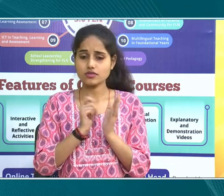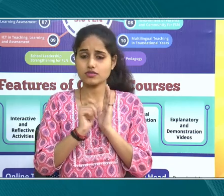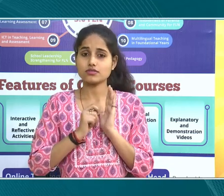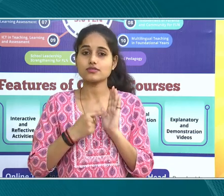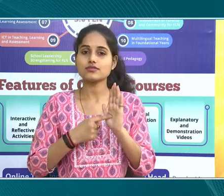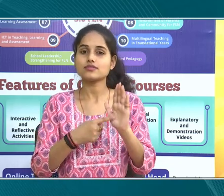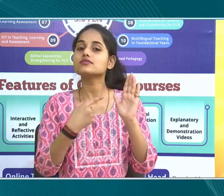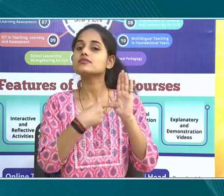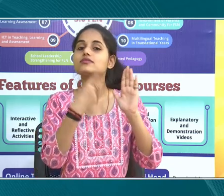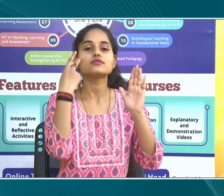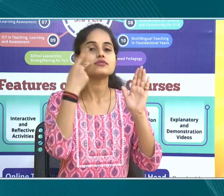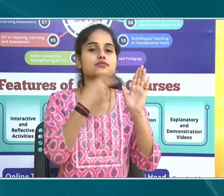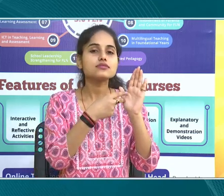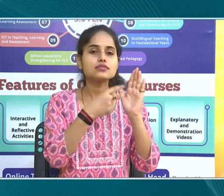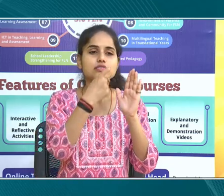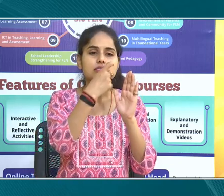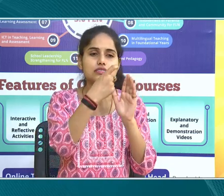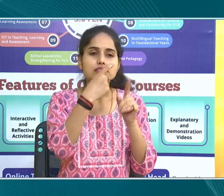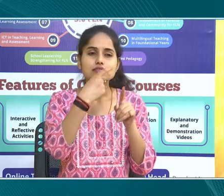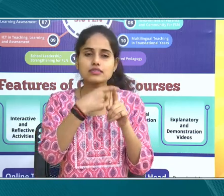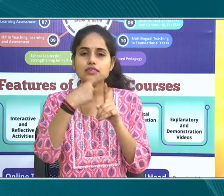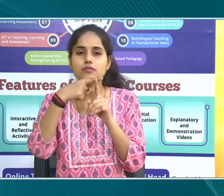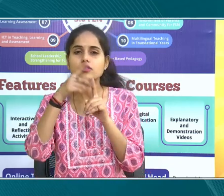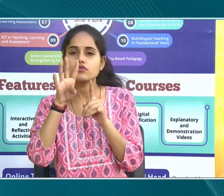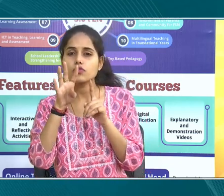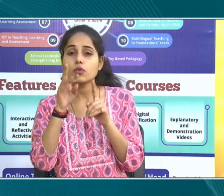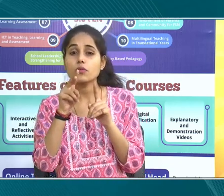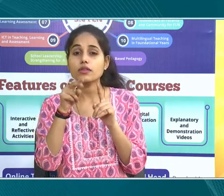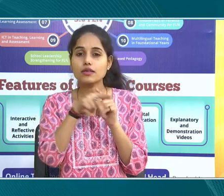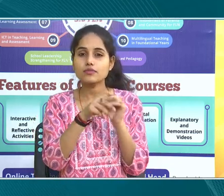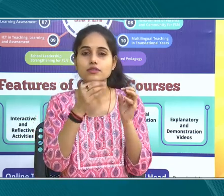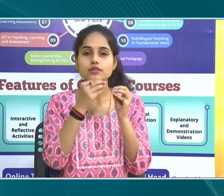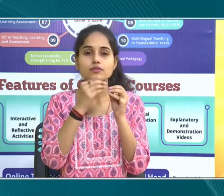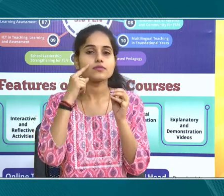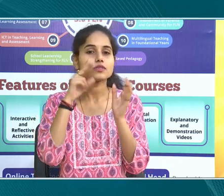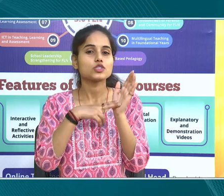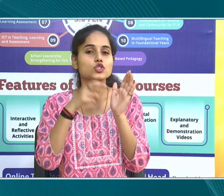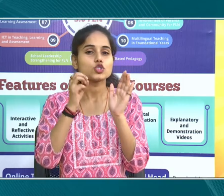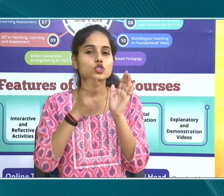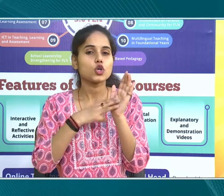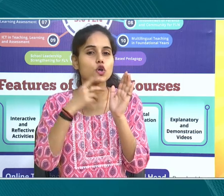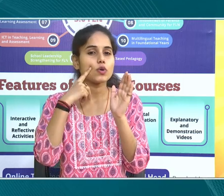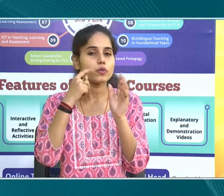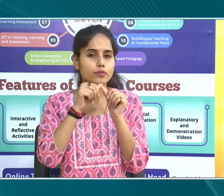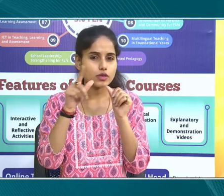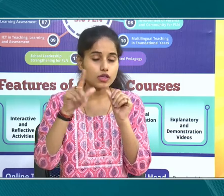इसमें 7x + 4 यानी की यह बिनेमियल है